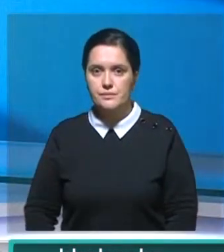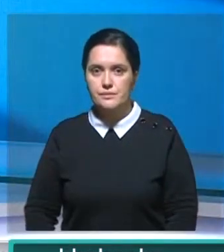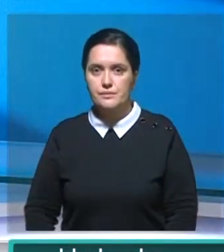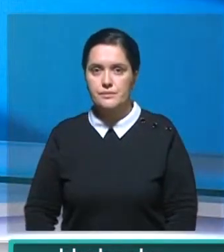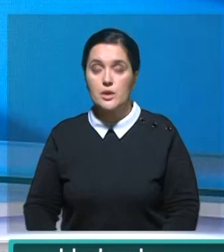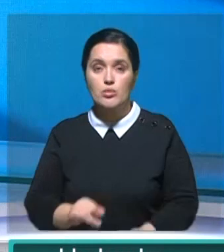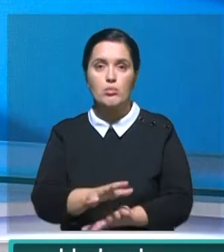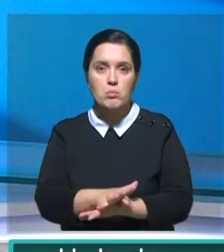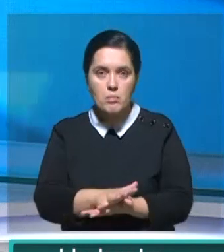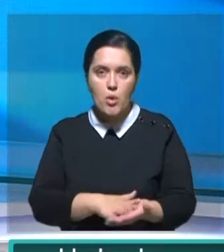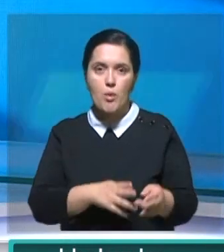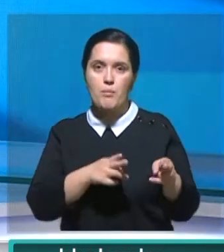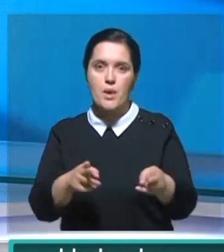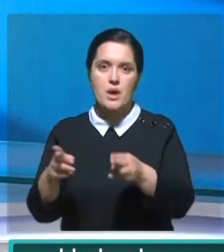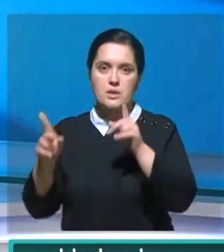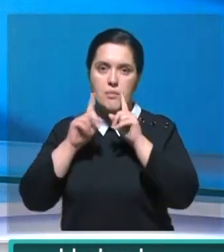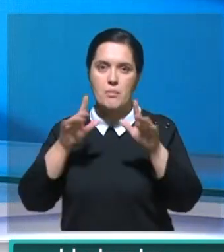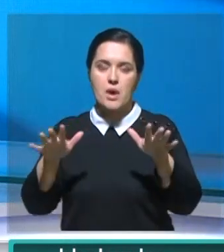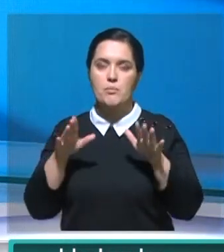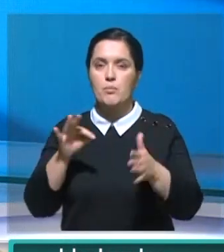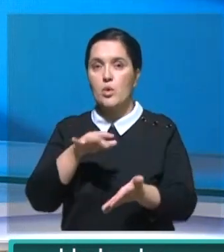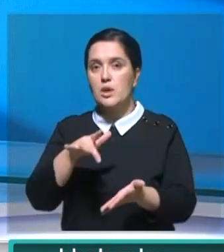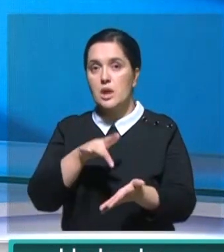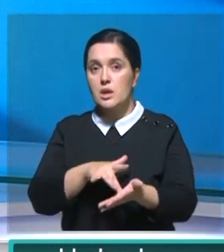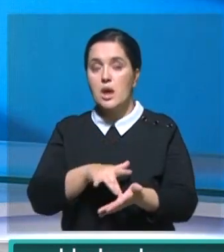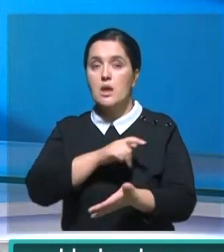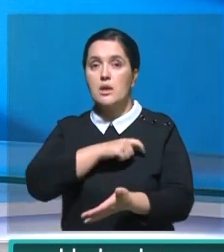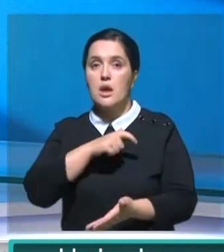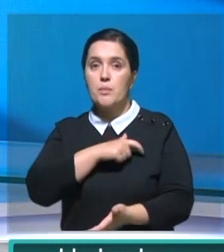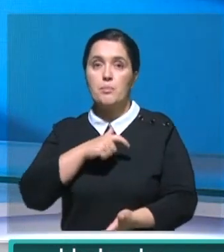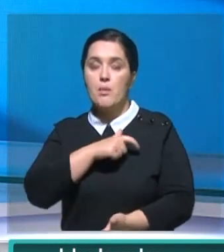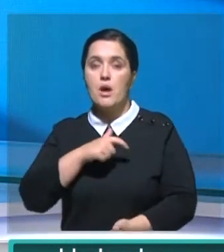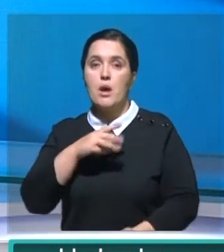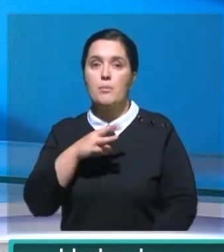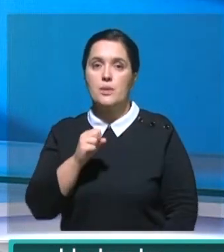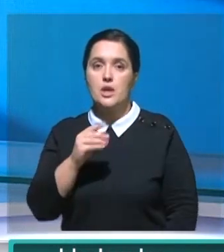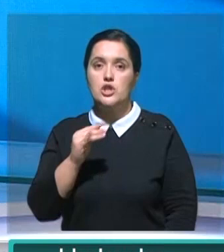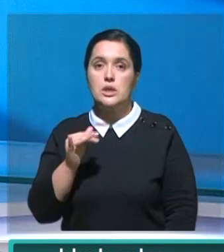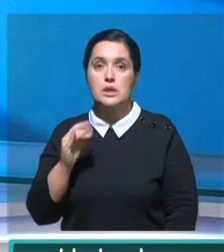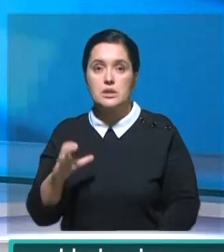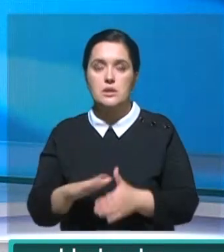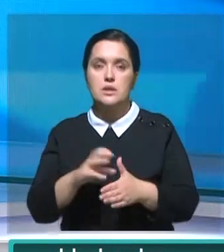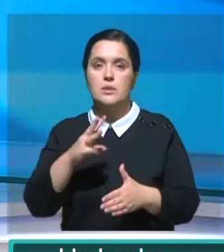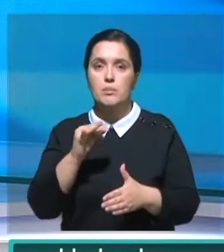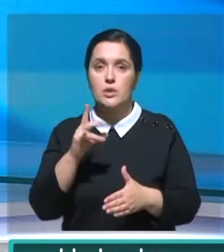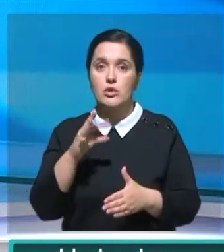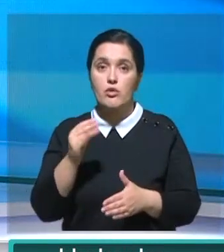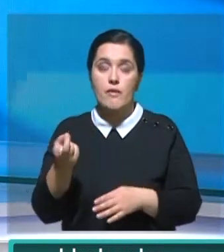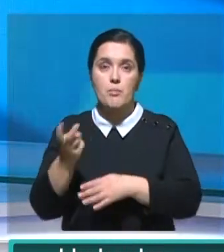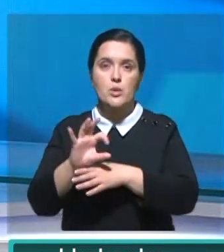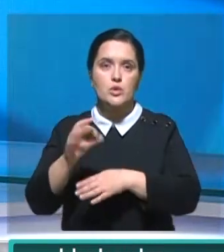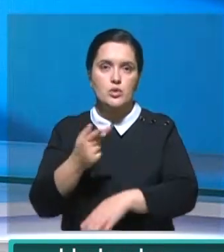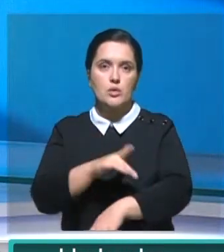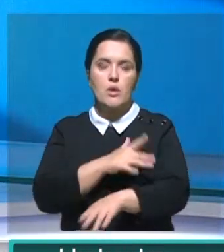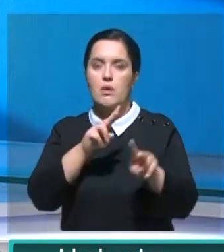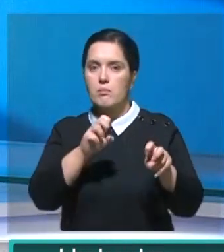И вот продолжаются поездки парламентариев по регионам. Депутат Мажилиса Ирина Смирнова сегодня посетила Центр соцуслуг